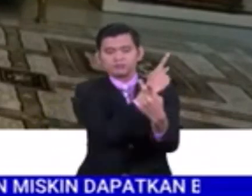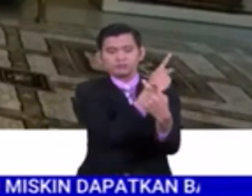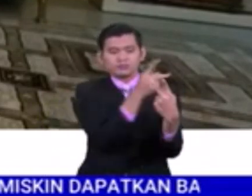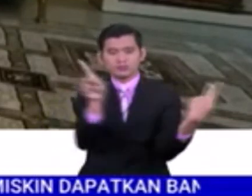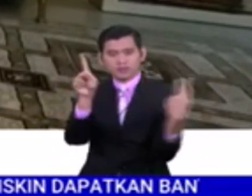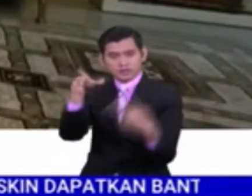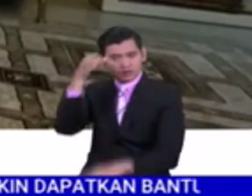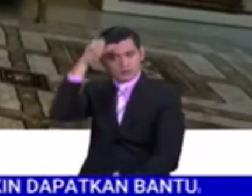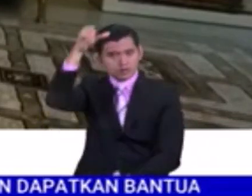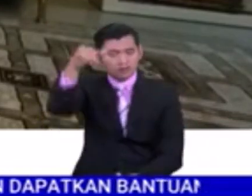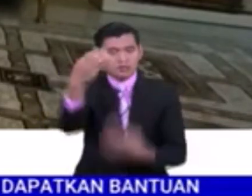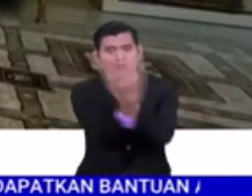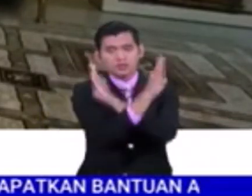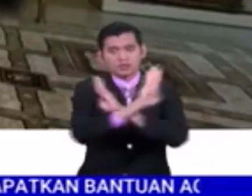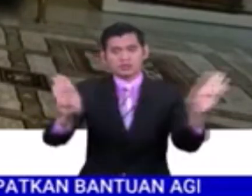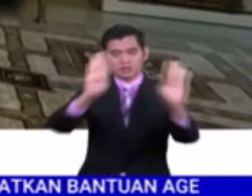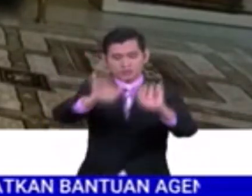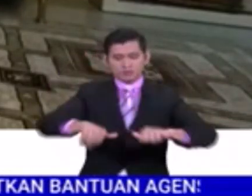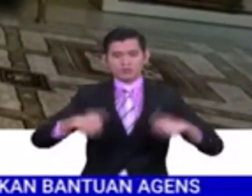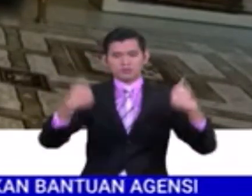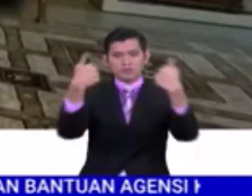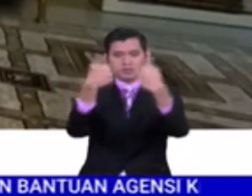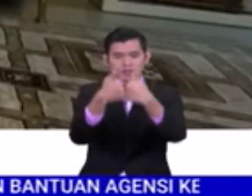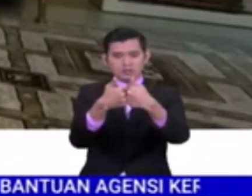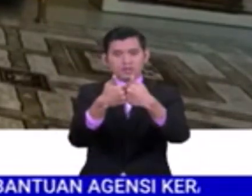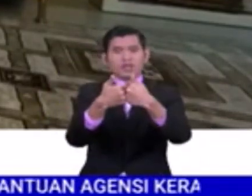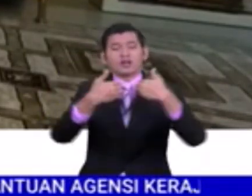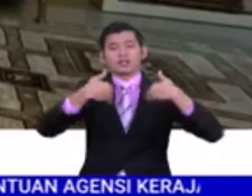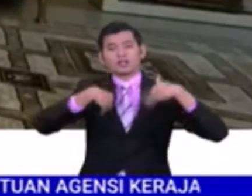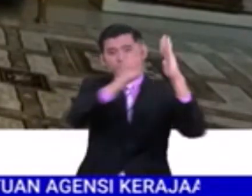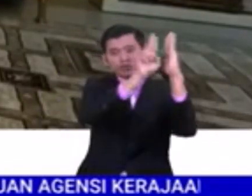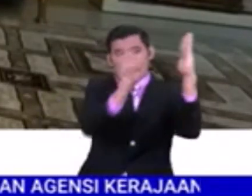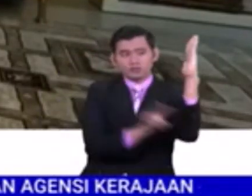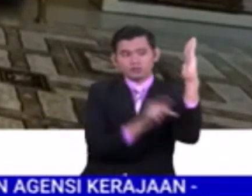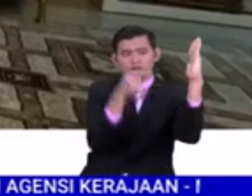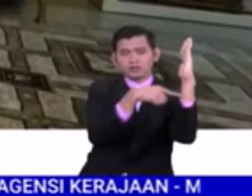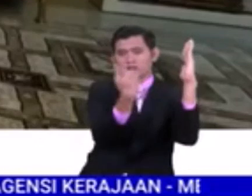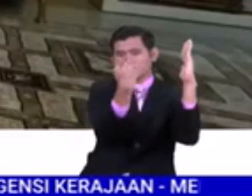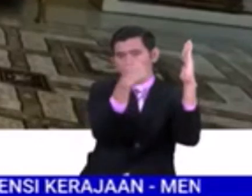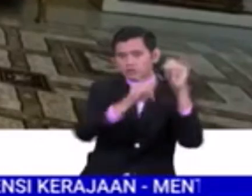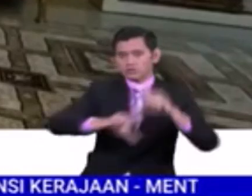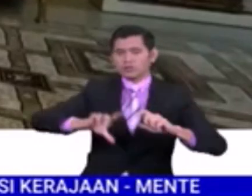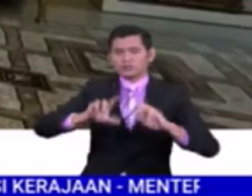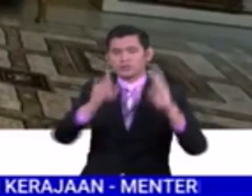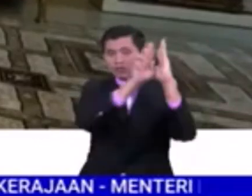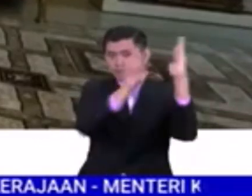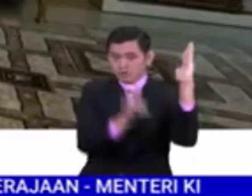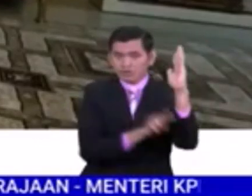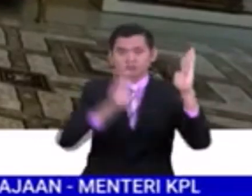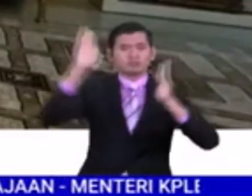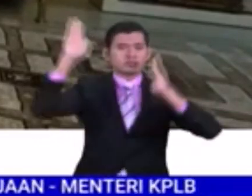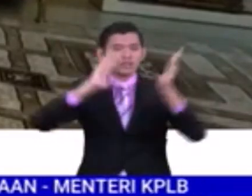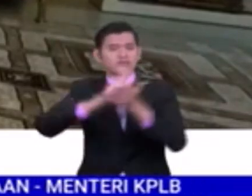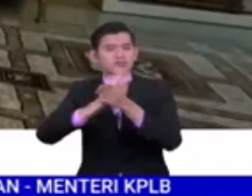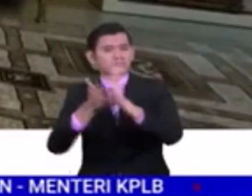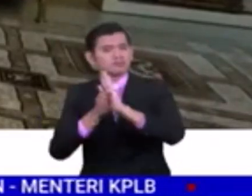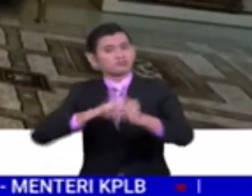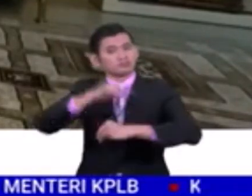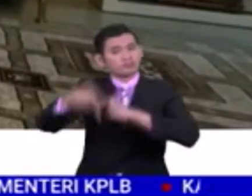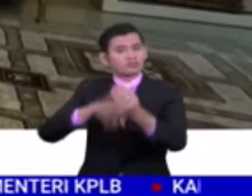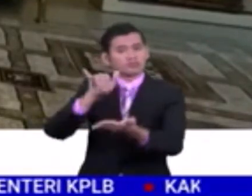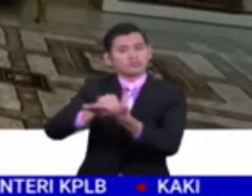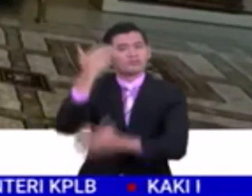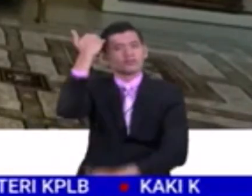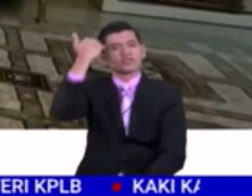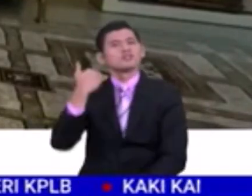konsep kebebasan berpersatuan yang terdapat dalam perkara 10 Perlembagaan Persekutuan. Jadi dalam hal ini, mahkamah